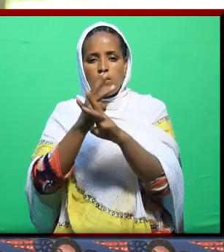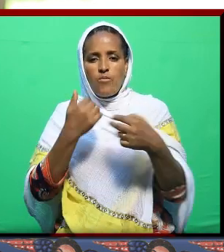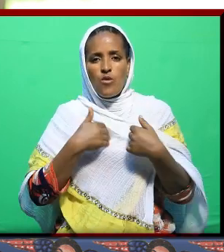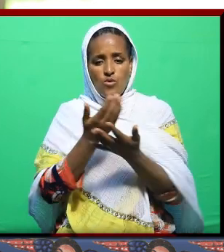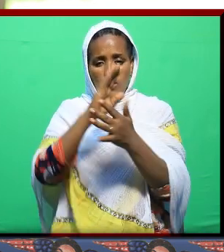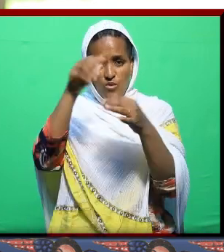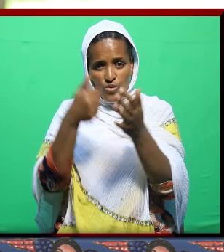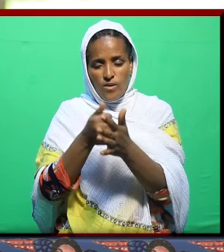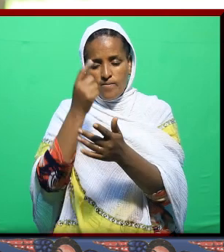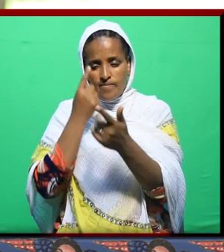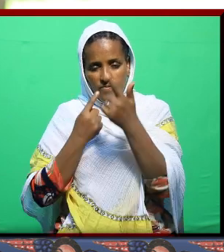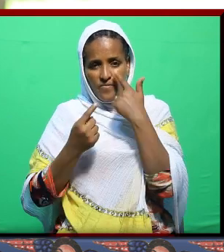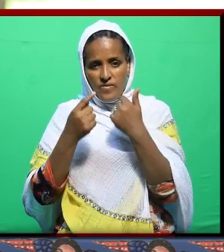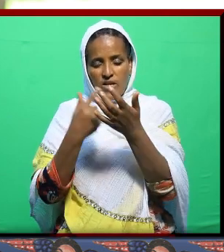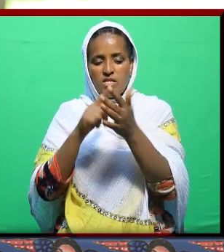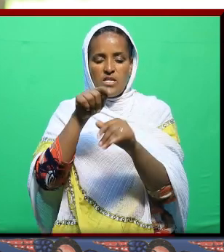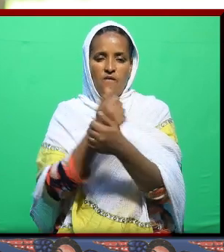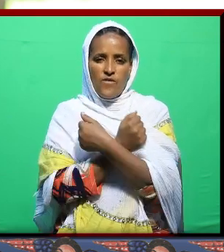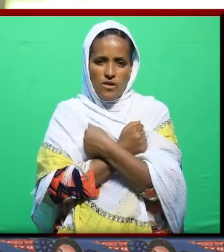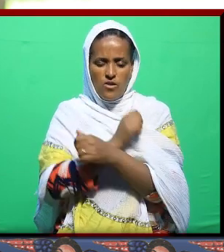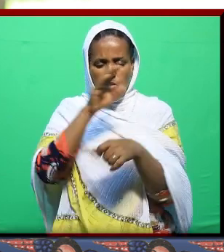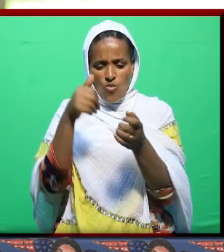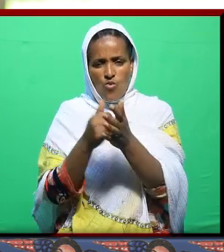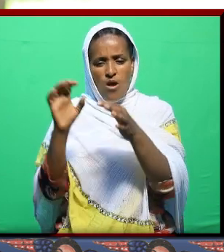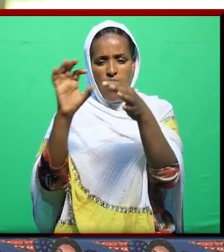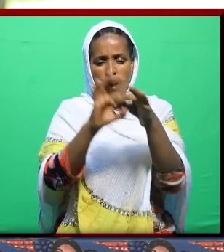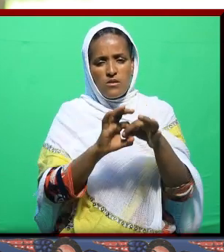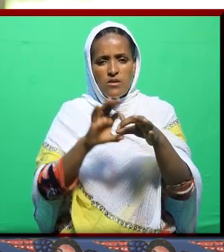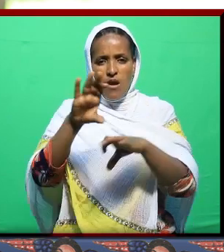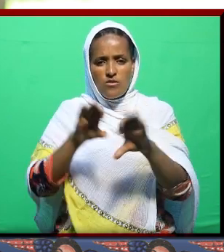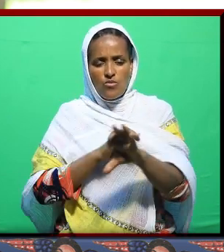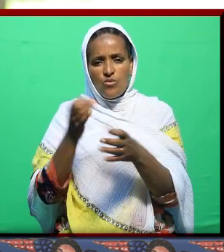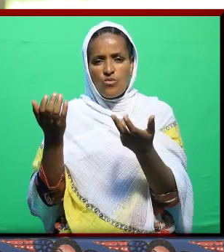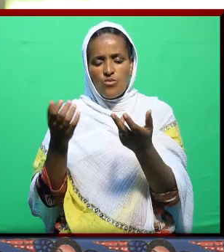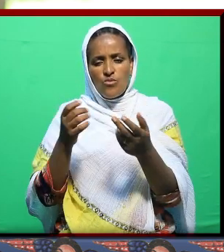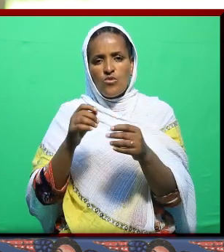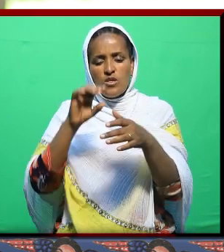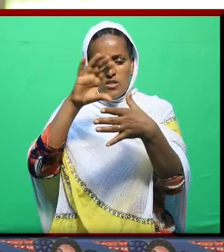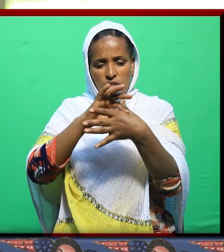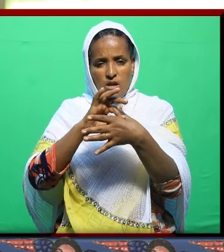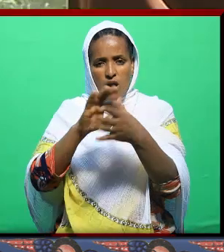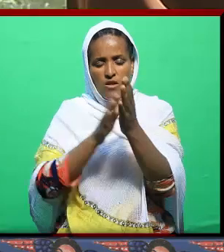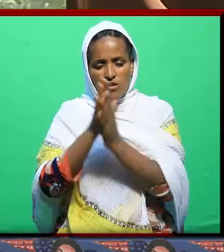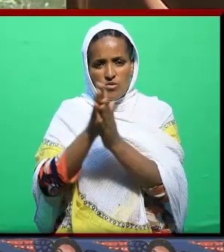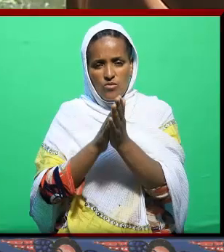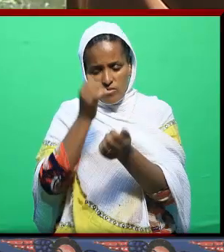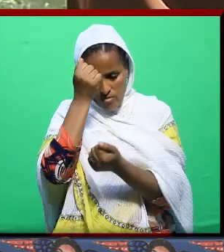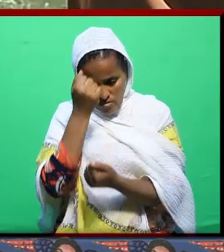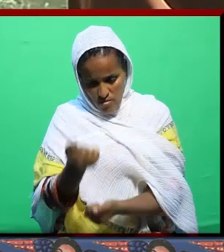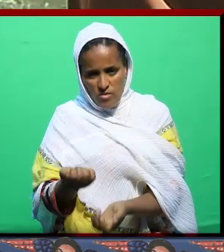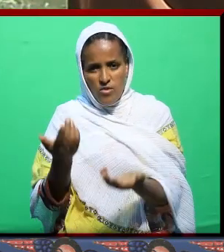ስለዓለም ባለው ነገር ሁሉ የሚያለቅሱ ሰዎች ይሄ ምንድነው ስለፍቅር ሁሉን አንድ አድርጎ ኩነኔ ስጋን